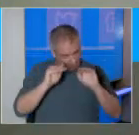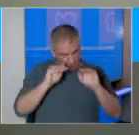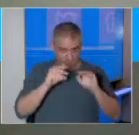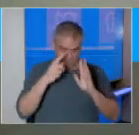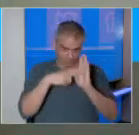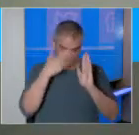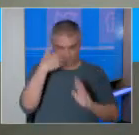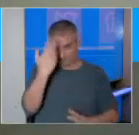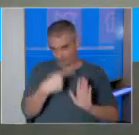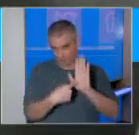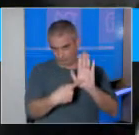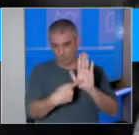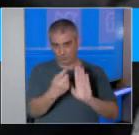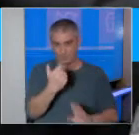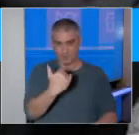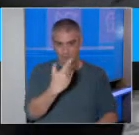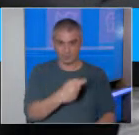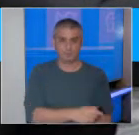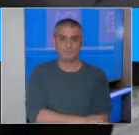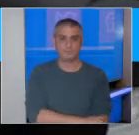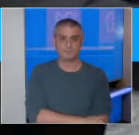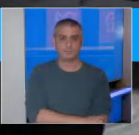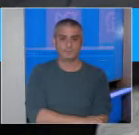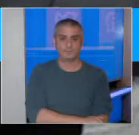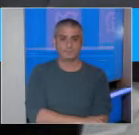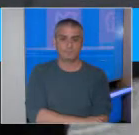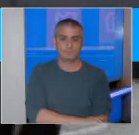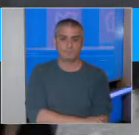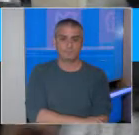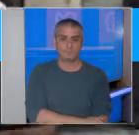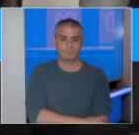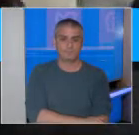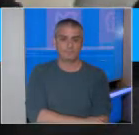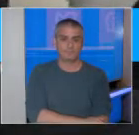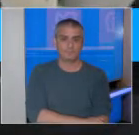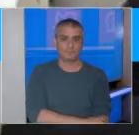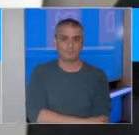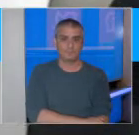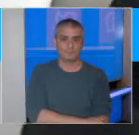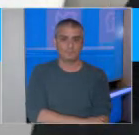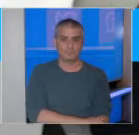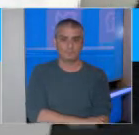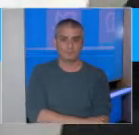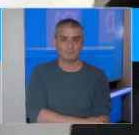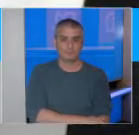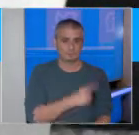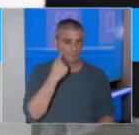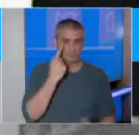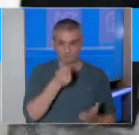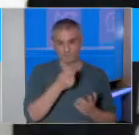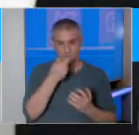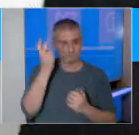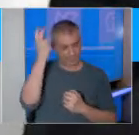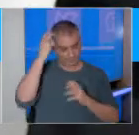תמונה מפורסמת שפרסמתי אותה היום גם כן בטוויטר, שרואים את אותו קצין סוג של מחופף את עצמו